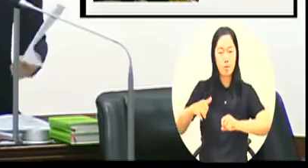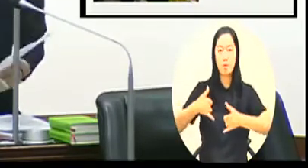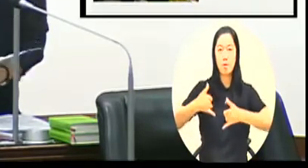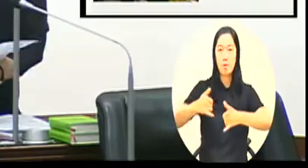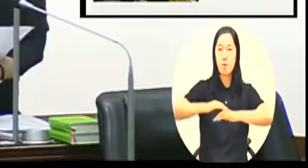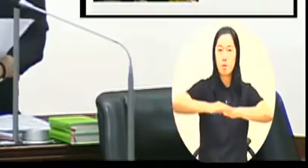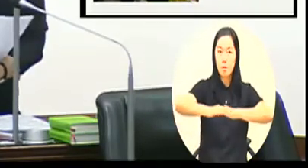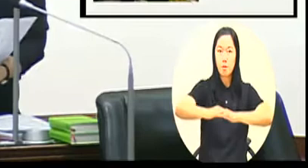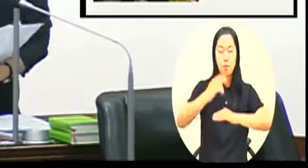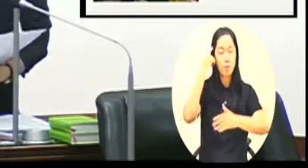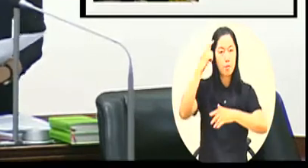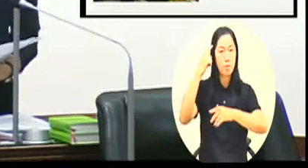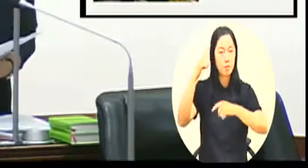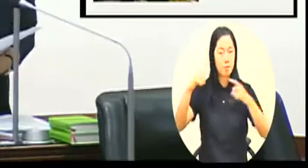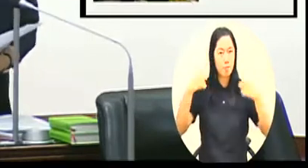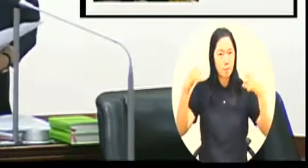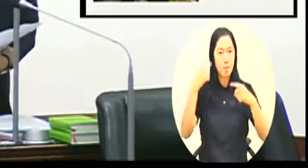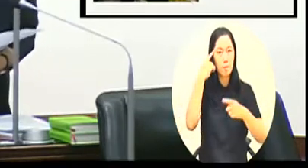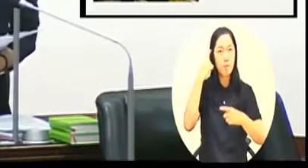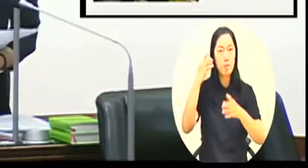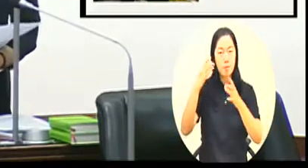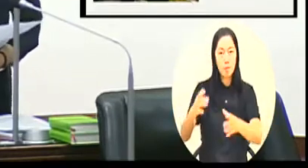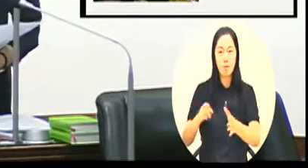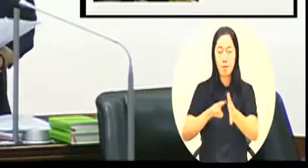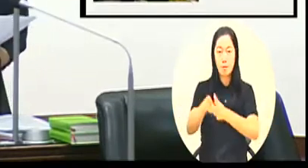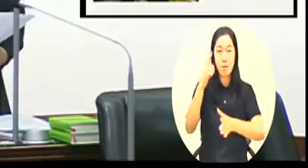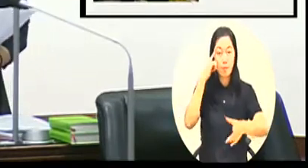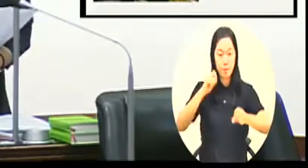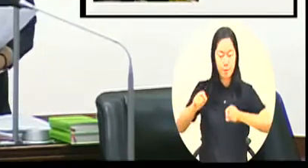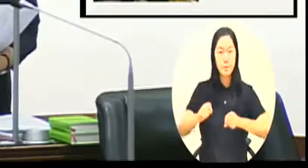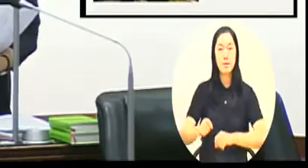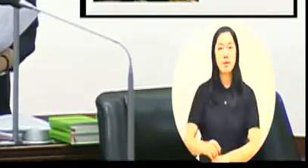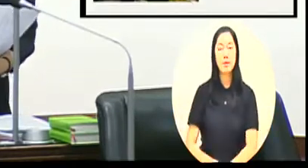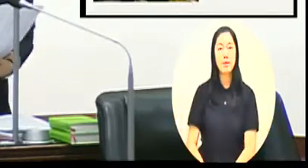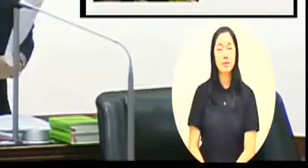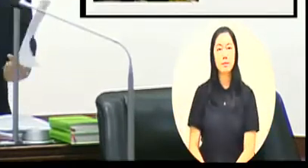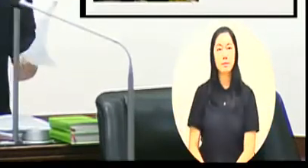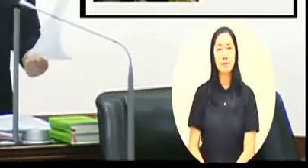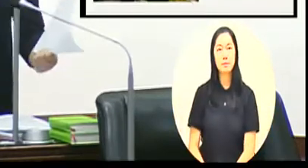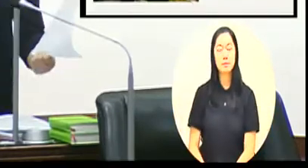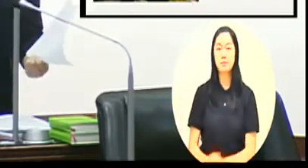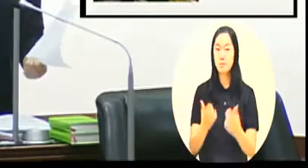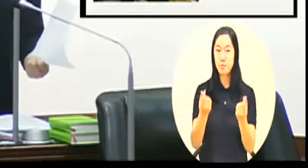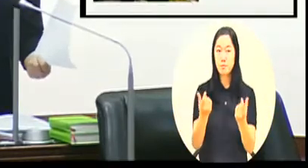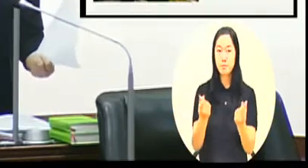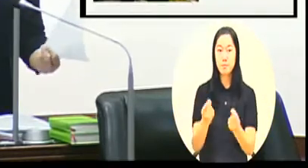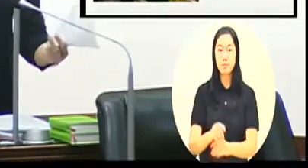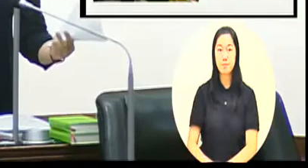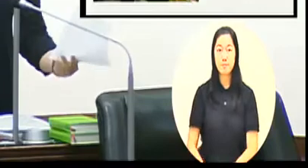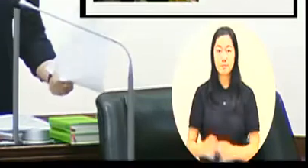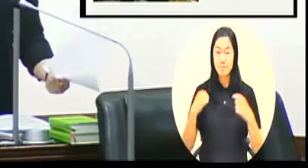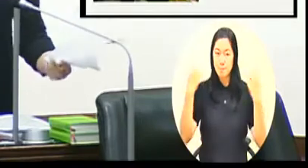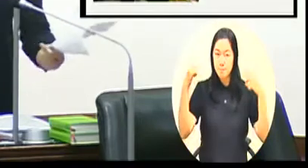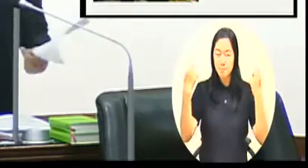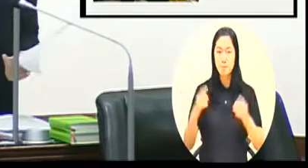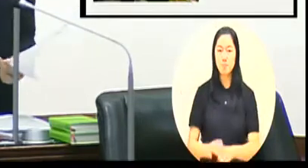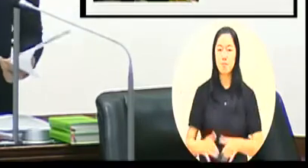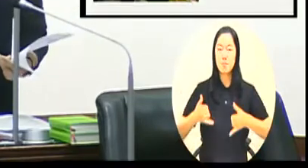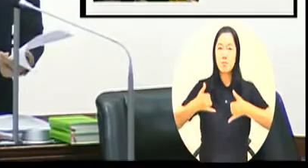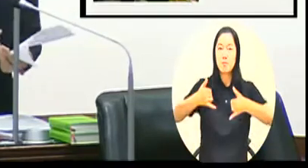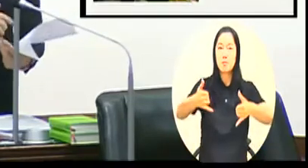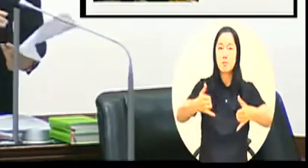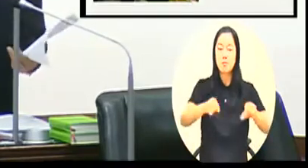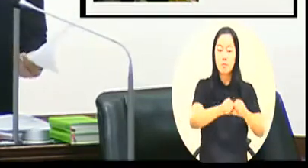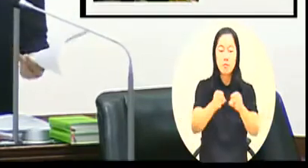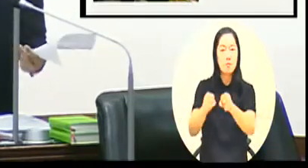路常常不平嘛，所以我们会设立这样的一个专案哈。那还是一样哈，经常就是，道路不平呐、或者